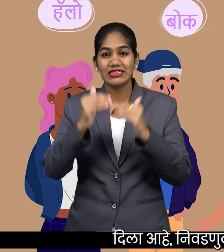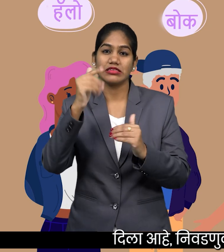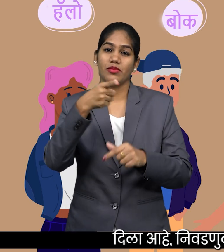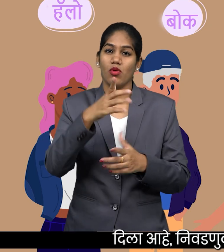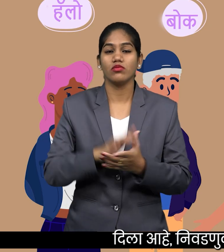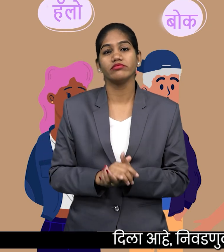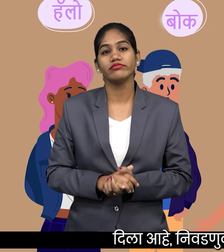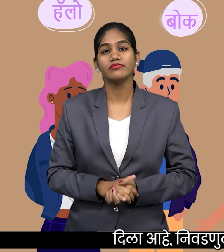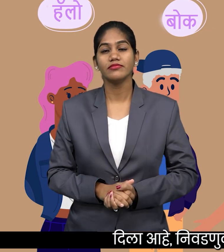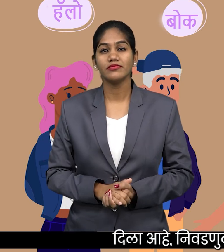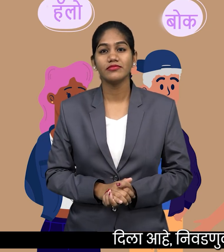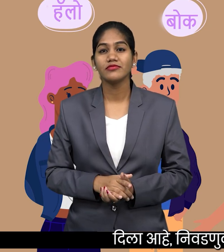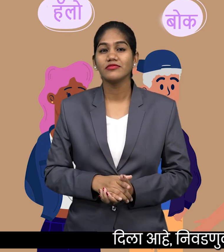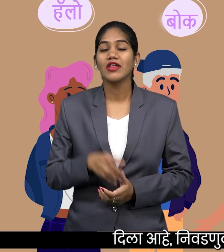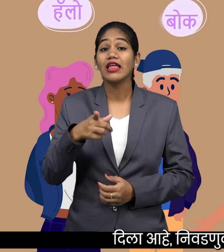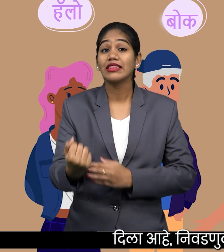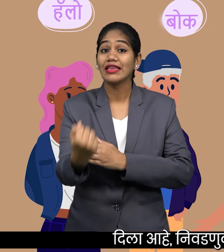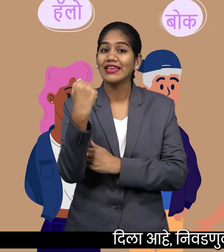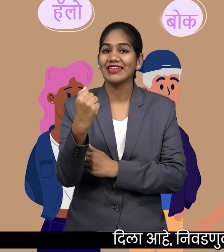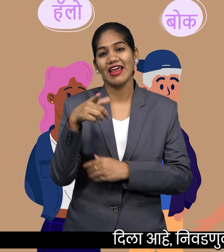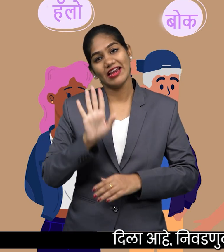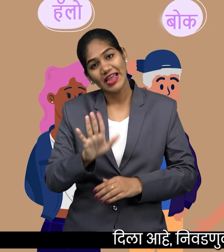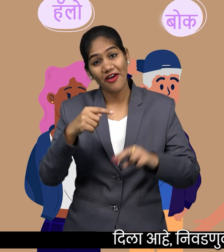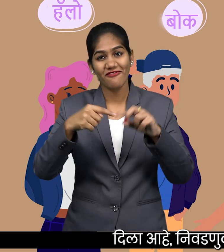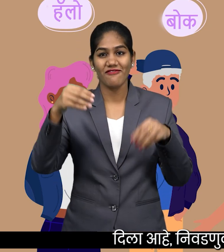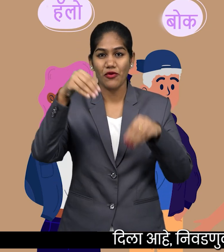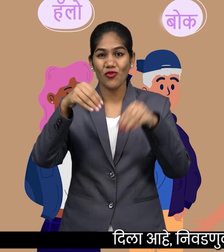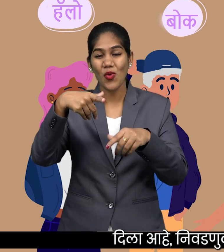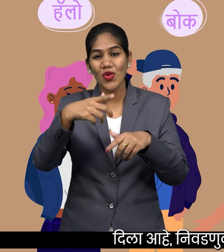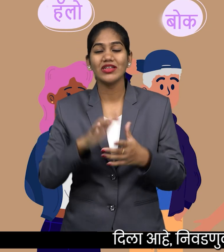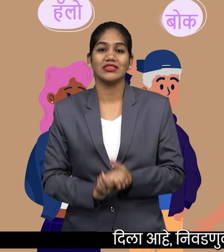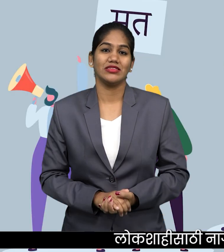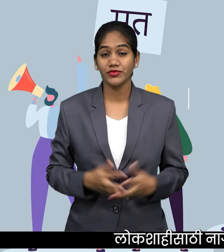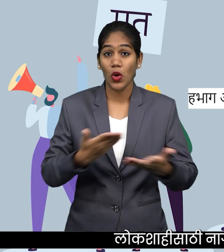निवडणुकीत मतदानाचा अधिकार दिलेला आहे.